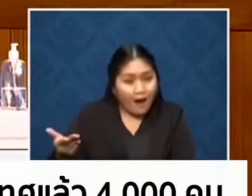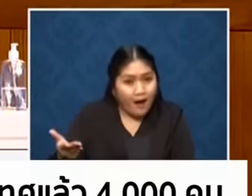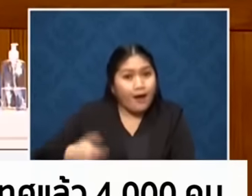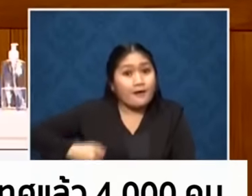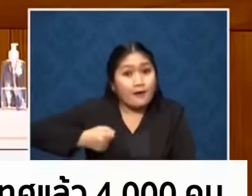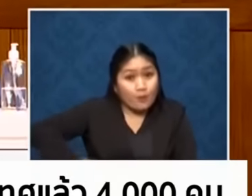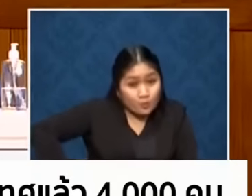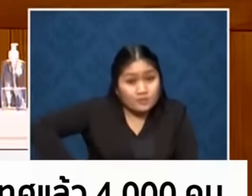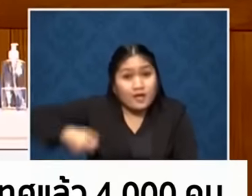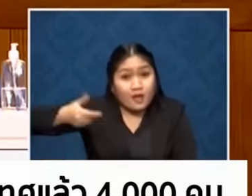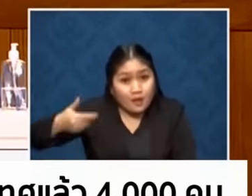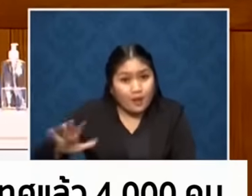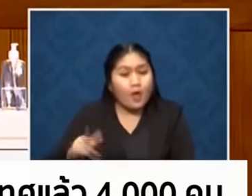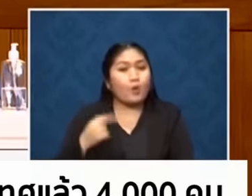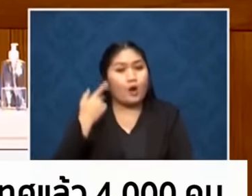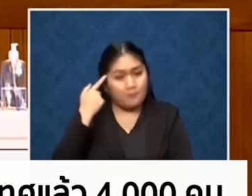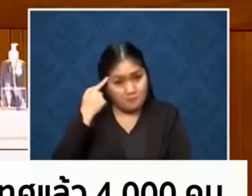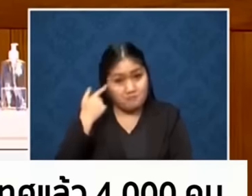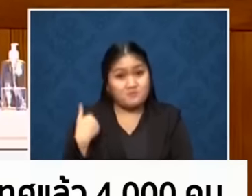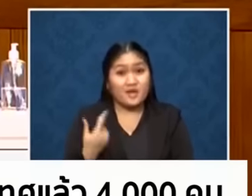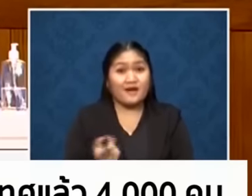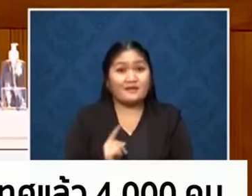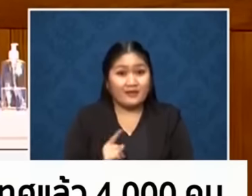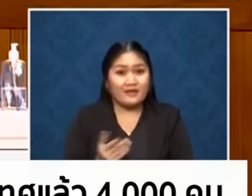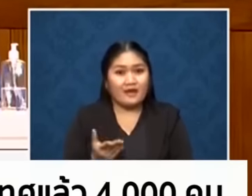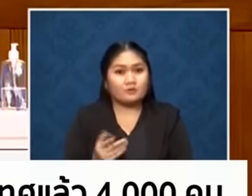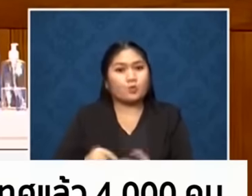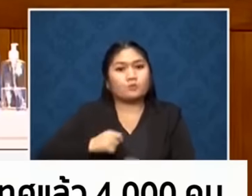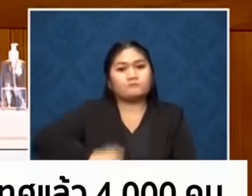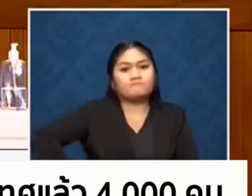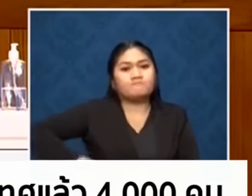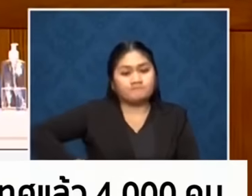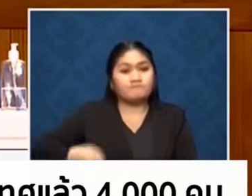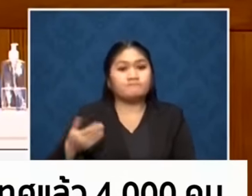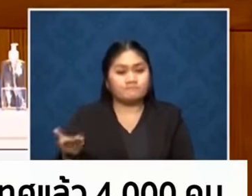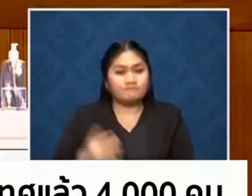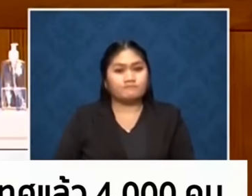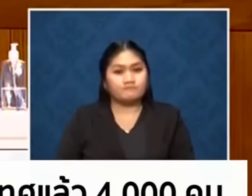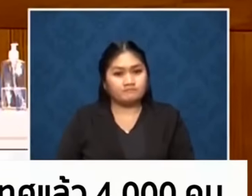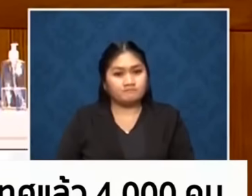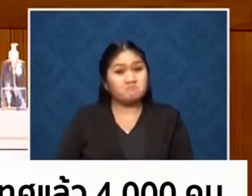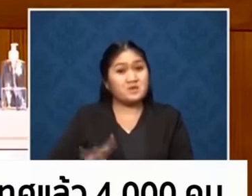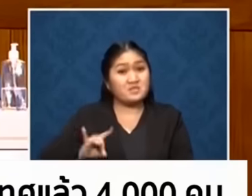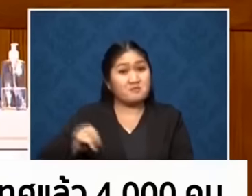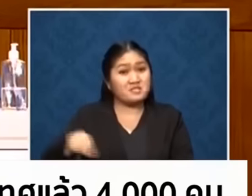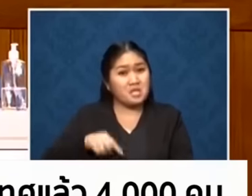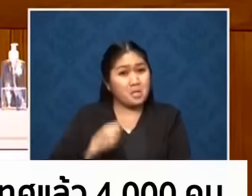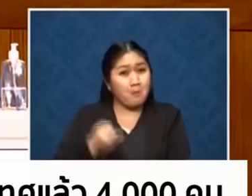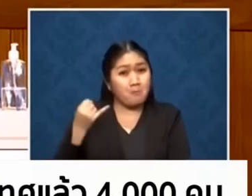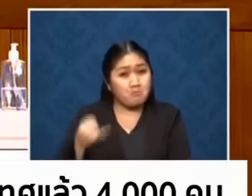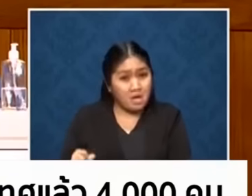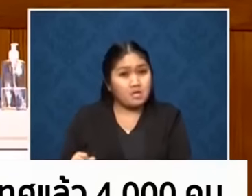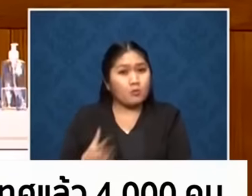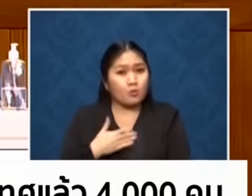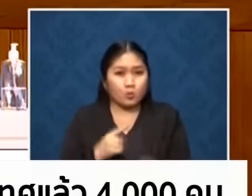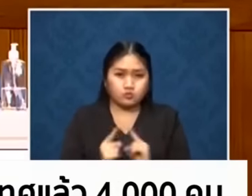ใช้หนี้เพราะว่าหลายคนเนี่ยกู้หนี้ยืมสินเพื่อที่จะเดินทางไปทำงานนะคะคือนายกก็ยืนยันกับคุณอัครเดชนะบ